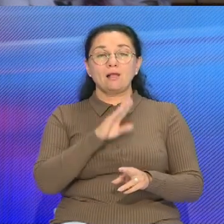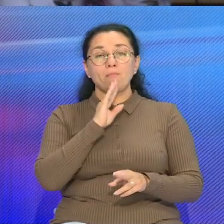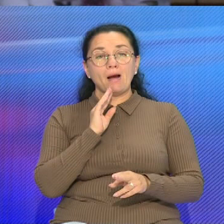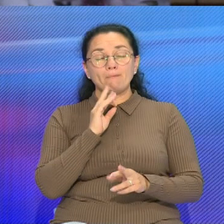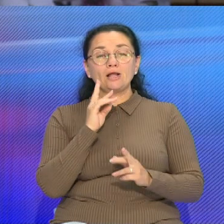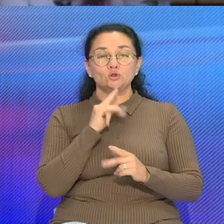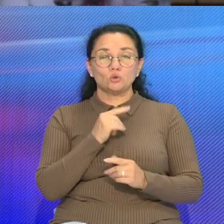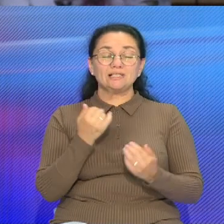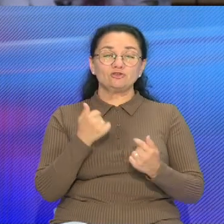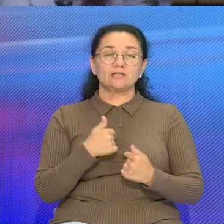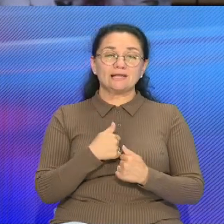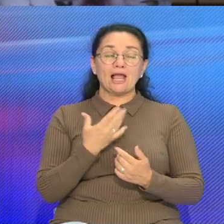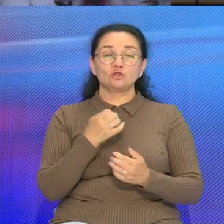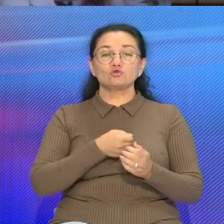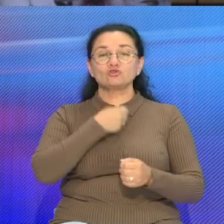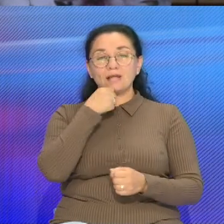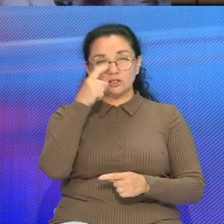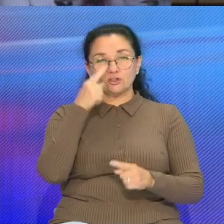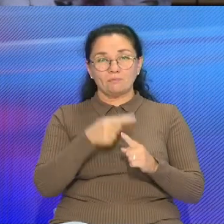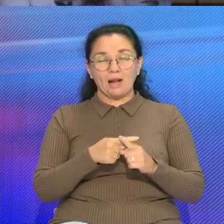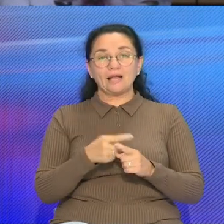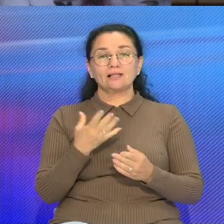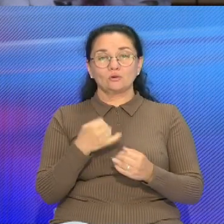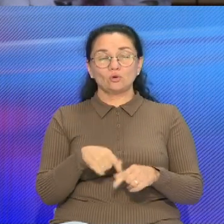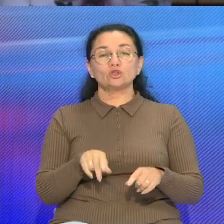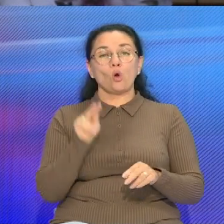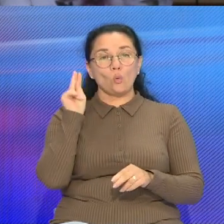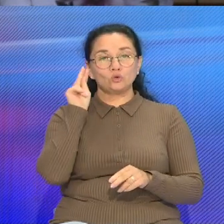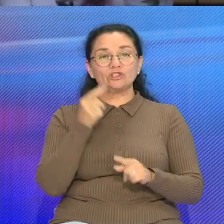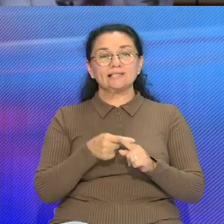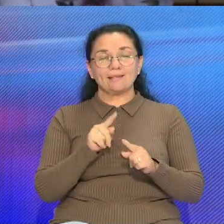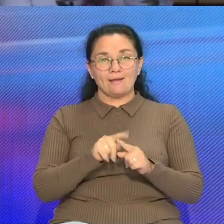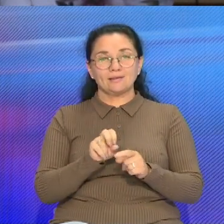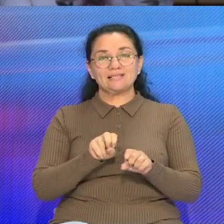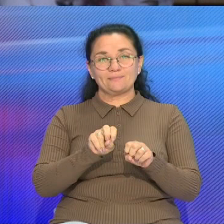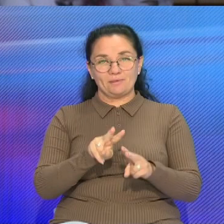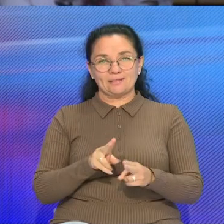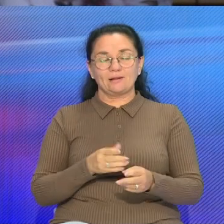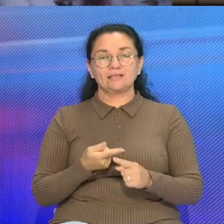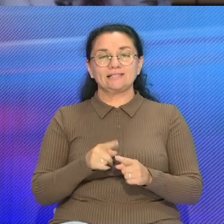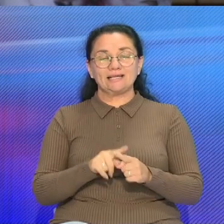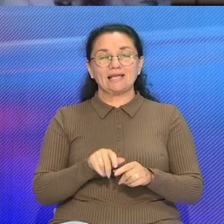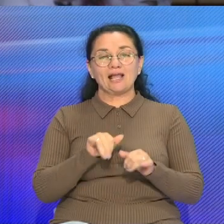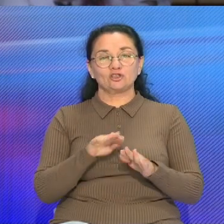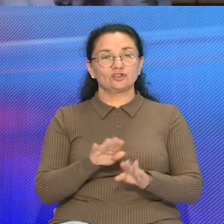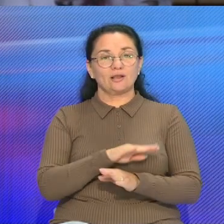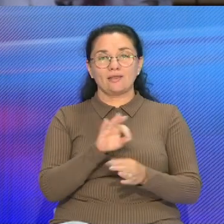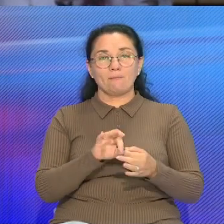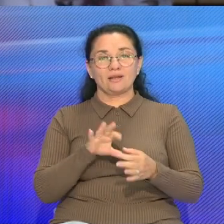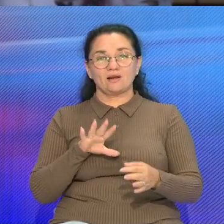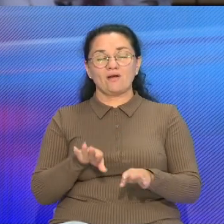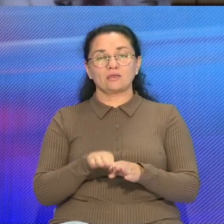сейчас я. Еще старший брат у меня тоже учится именно на этой специальности, поэтому я решила не прерывать такую традицію і